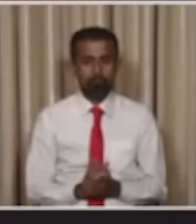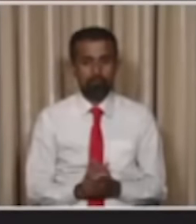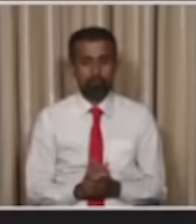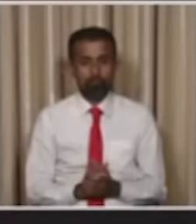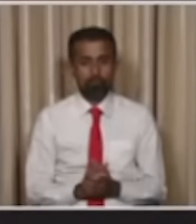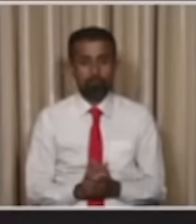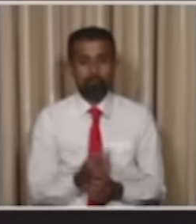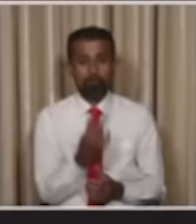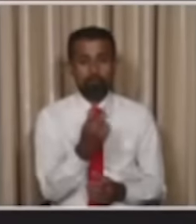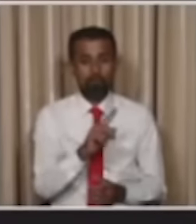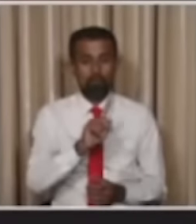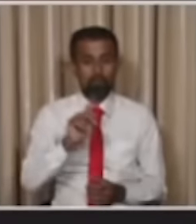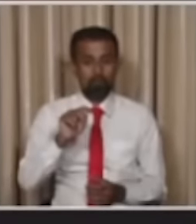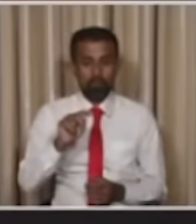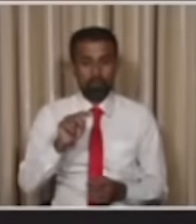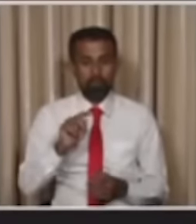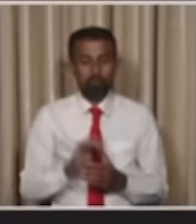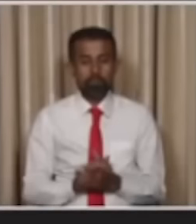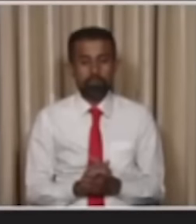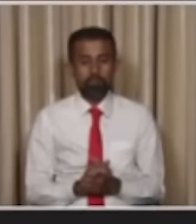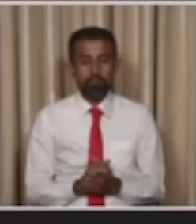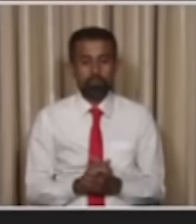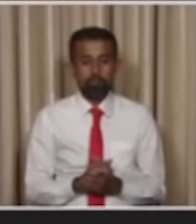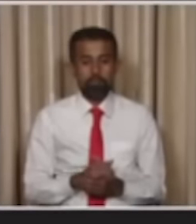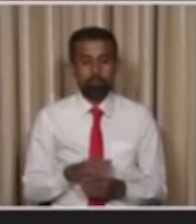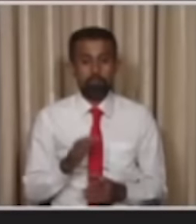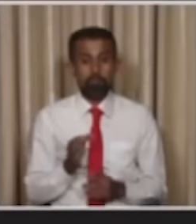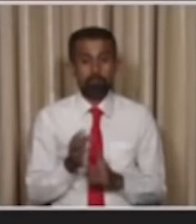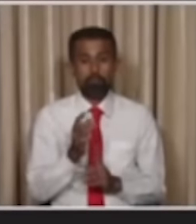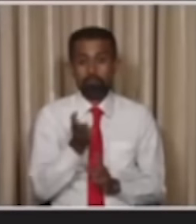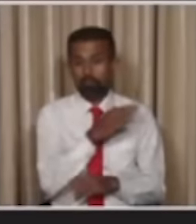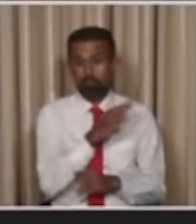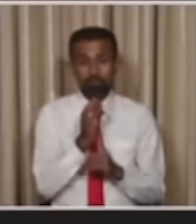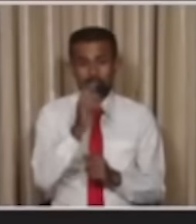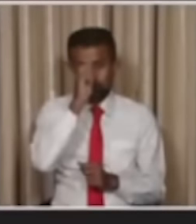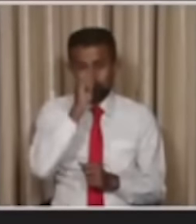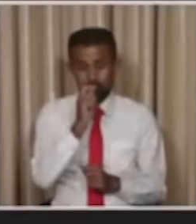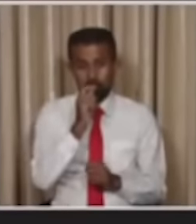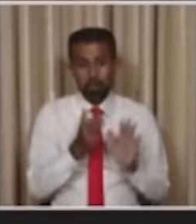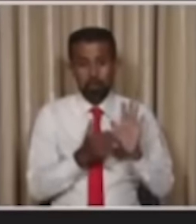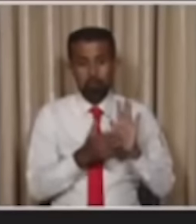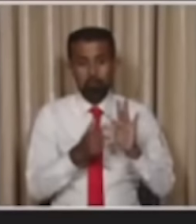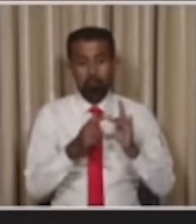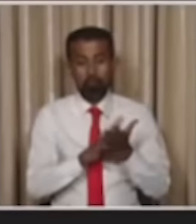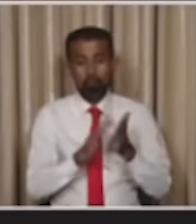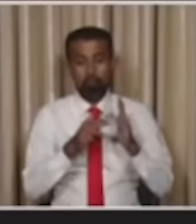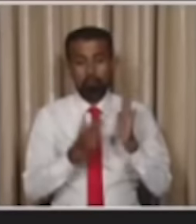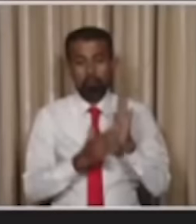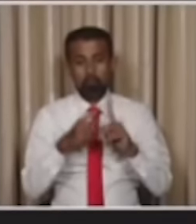එදා 2011 අවුරුද්දේ එවක්ක ඉරාන ජනාධිපති මහාචාර්ය මොහොමඩ් අහමදිනිජාඩ්